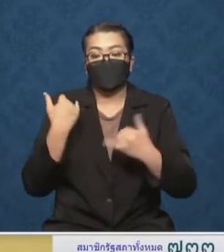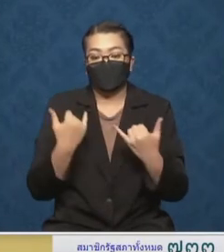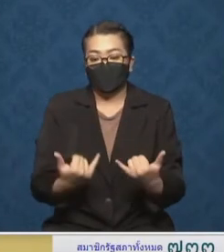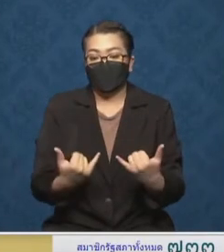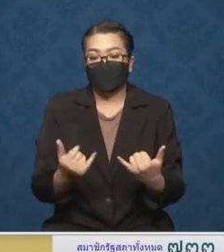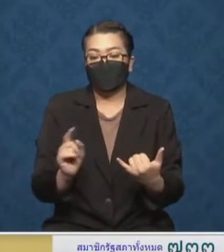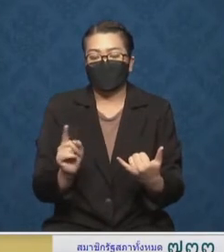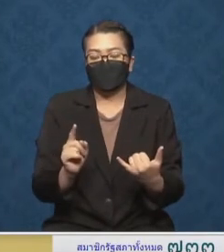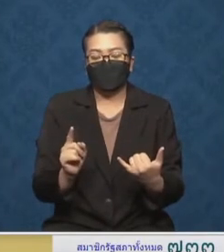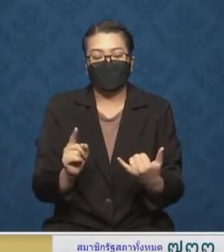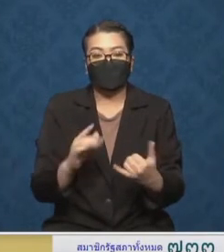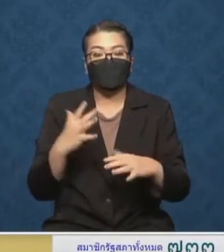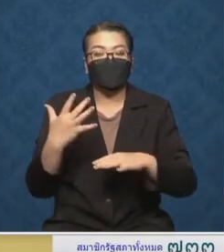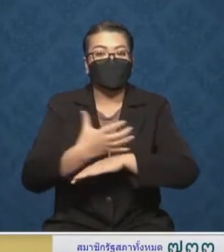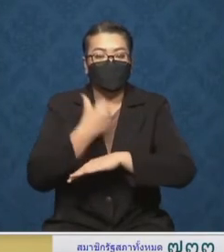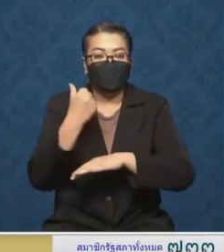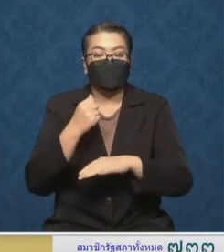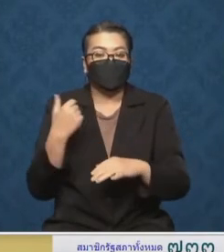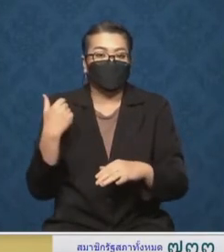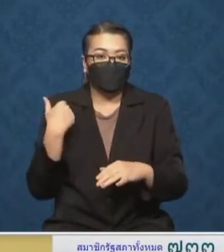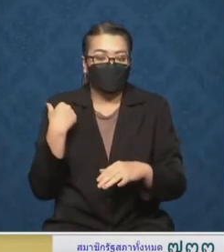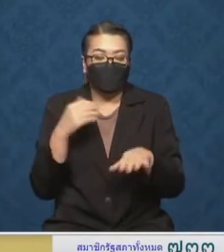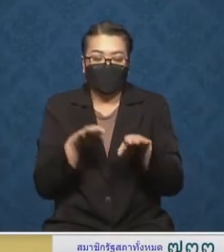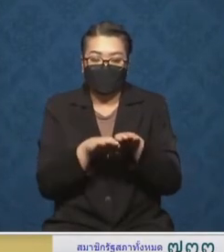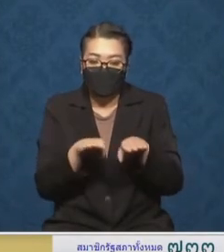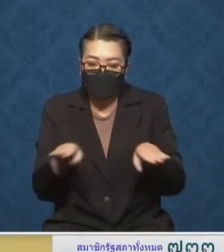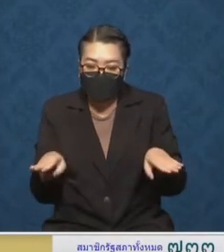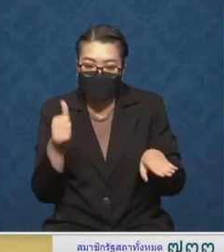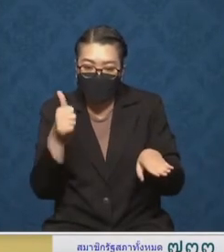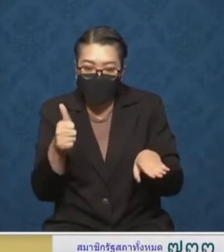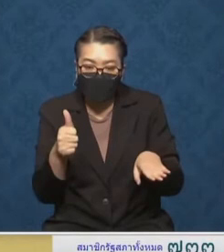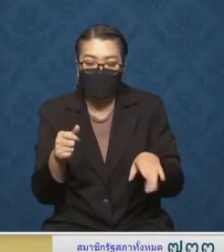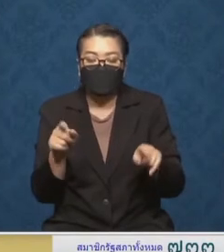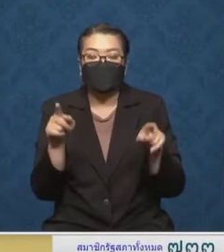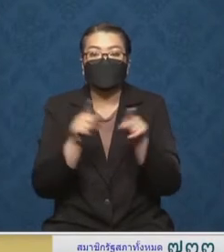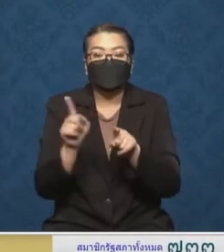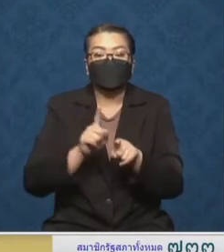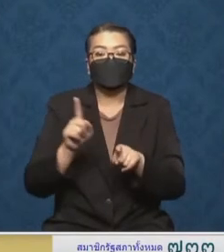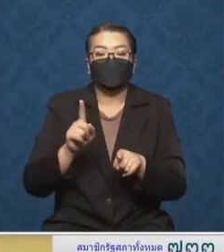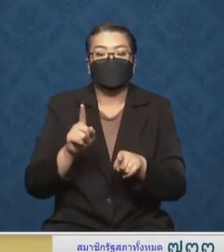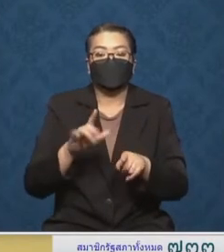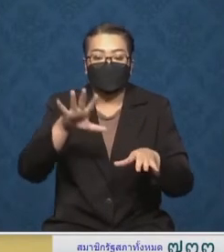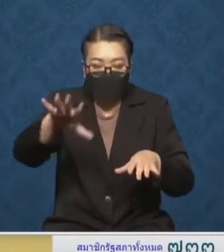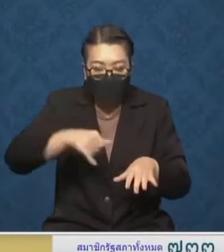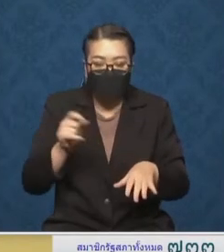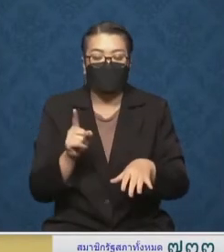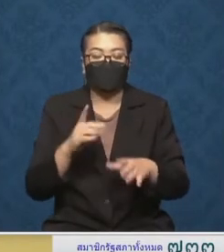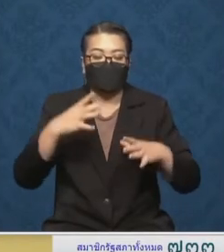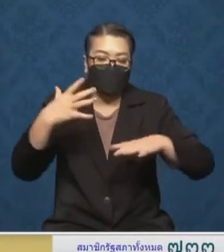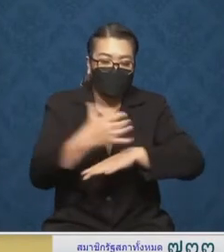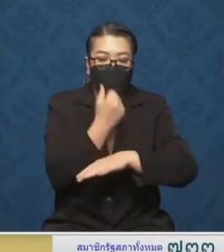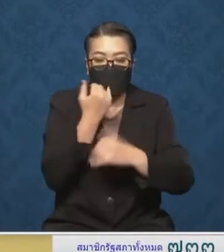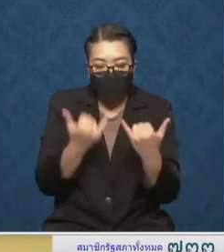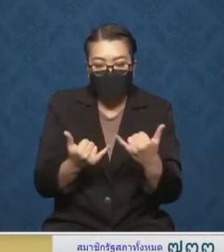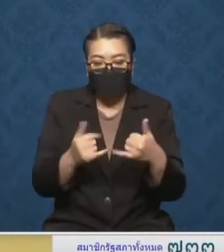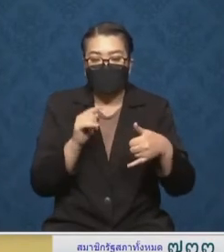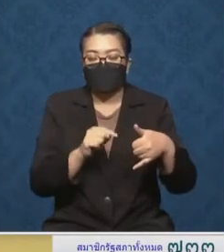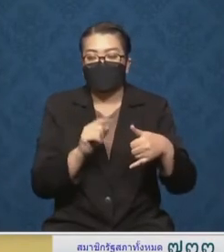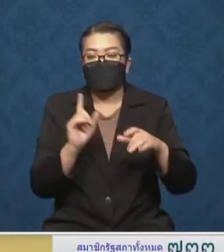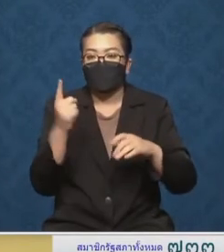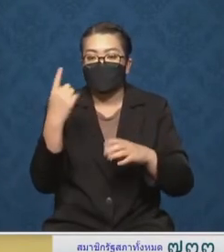การเมืองที่มีเสถียรภาพก็ถูกตบหน้าถูกกระชากให้ตื่นขึ้นมาพบกับการเมืองที่เป็น